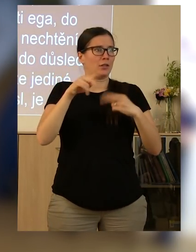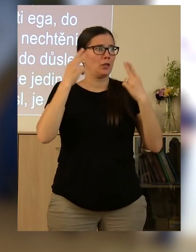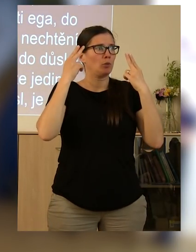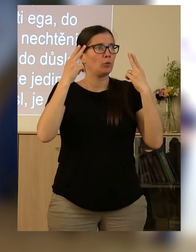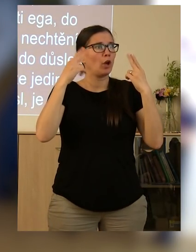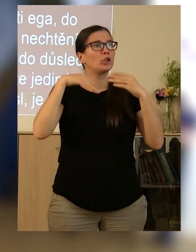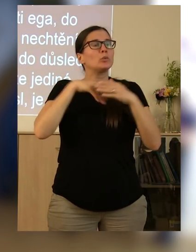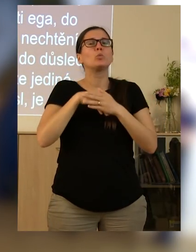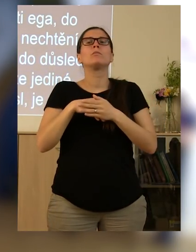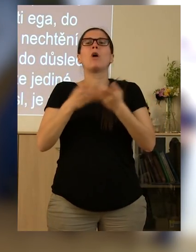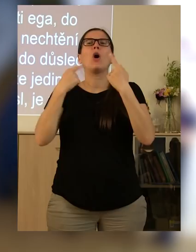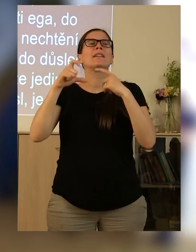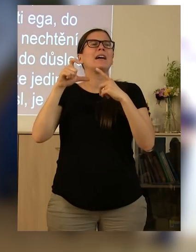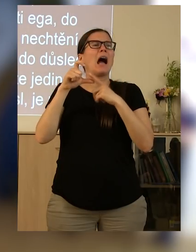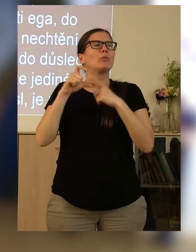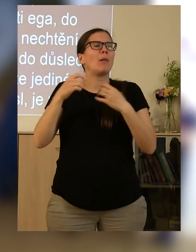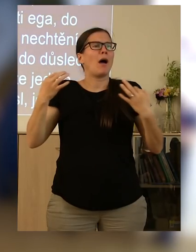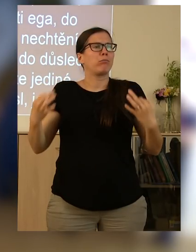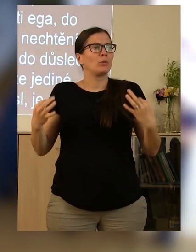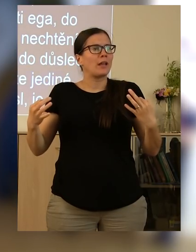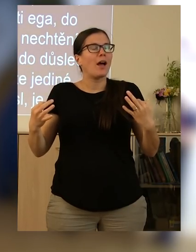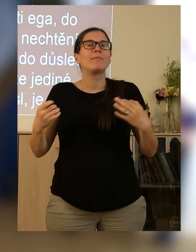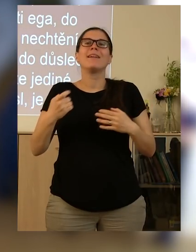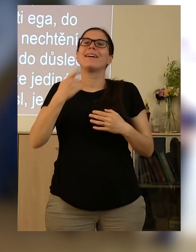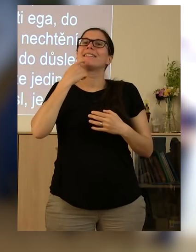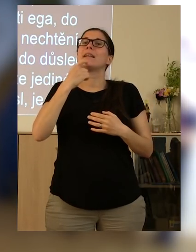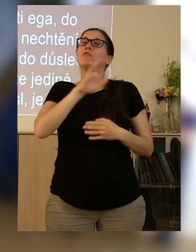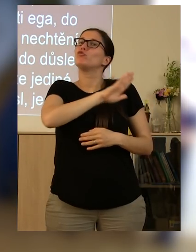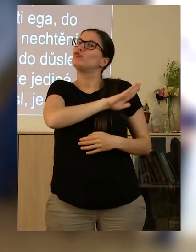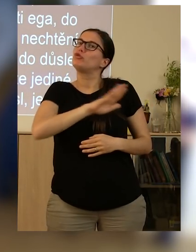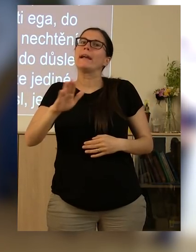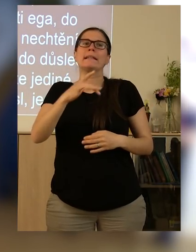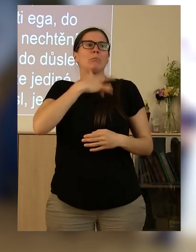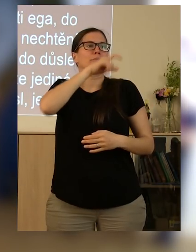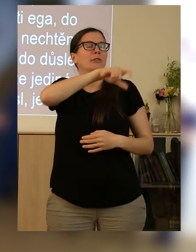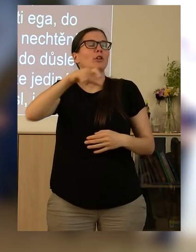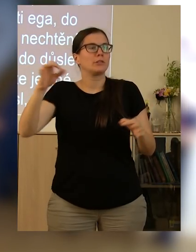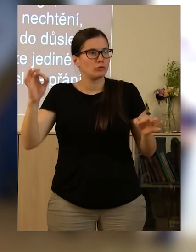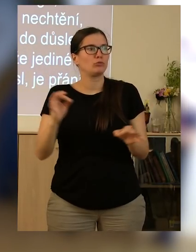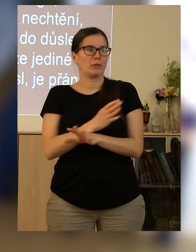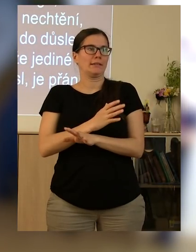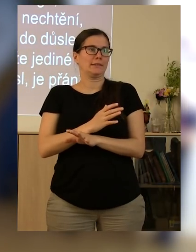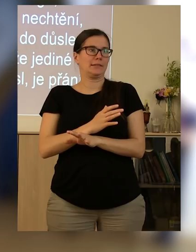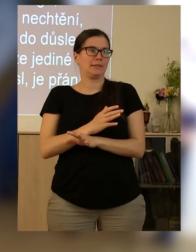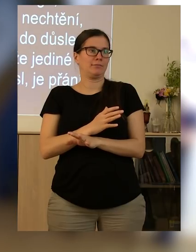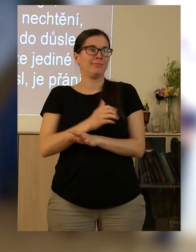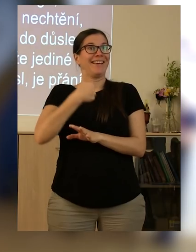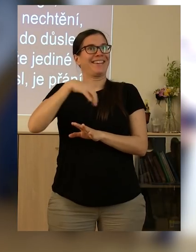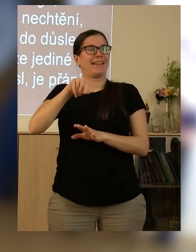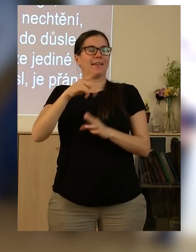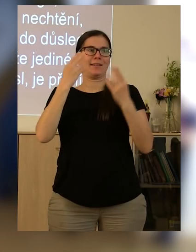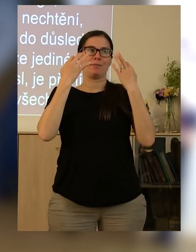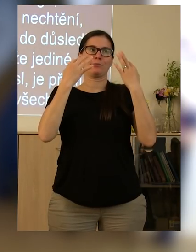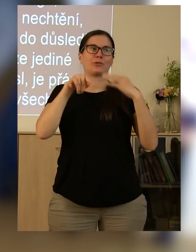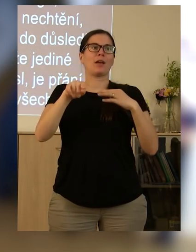Gautamy Buddhy, nechť jsou všechny bytosti šťastné. Je to jediný přání,